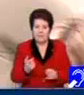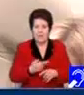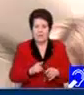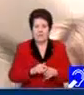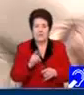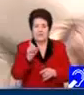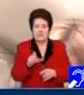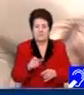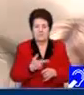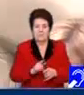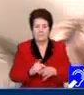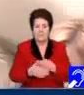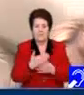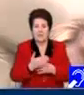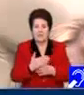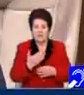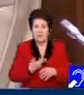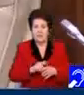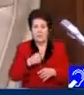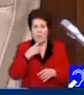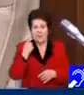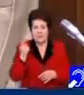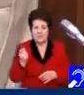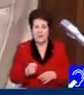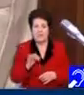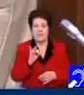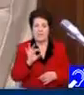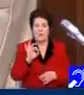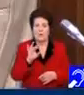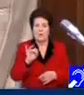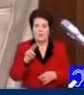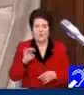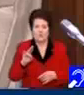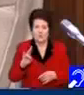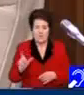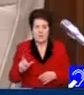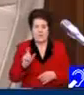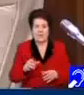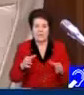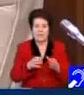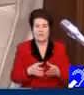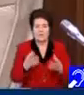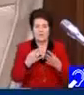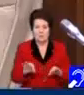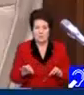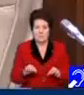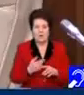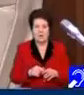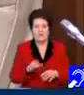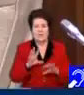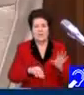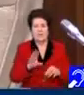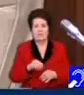este cercetat penal pentru ură rasială, politică, ideologică și etnică, iar Partidul Democrat a calificat dosarul ca